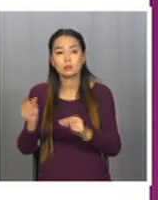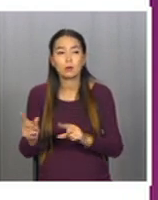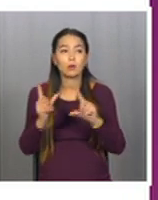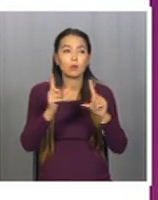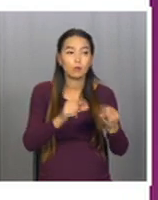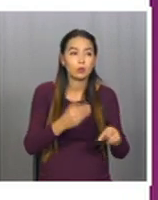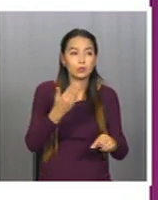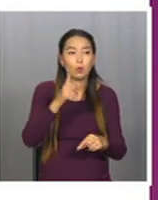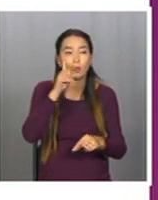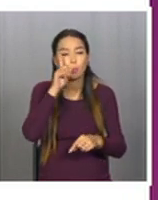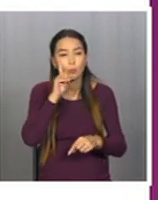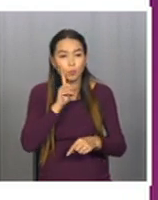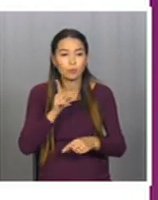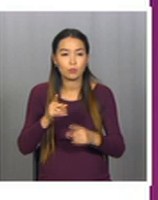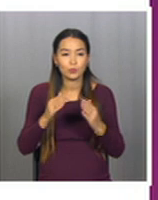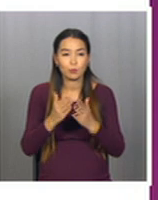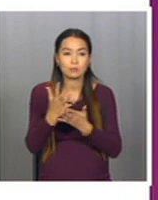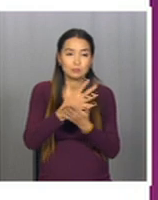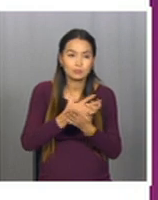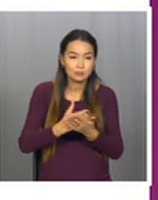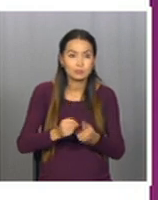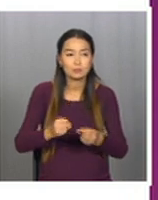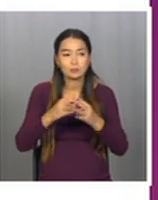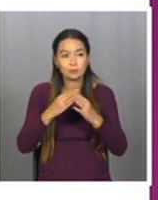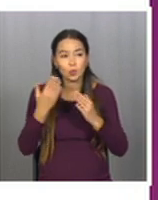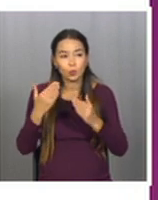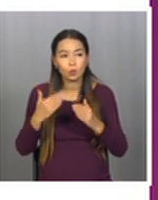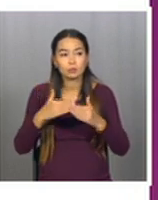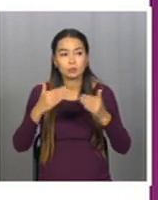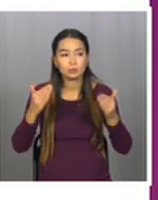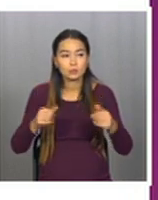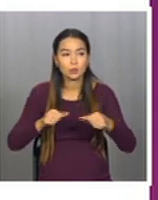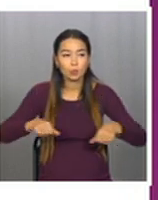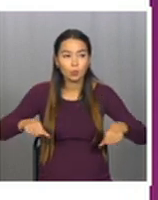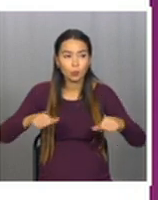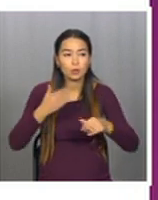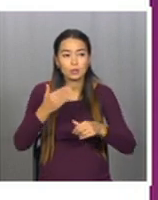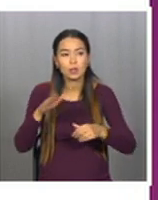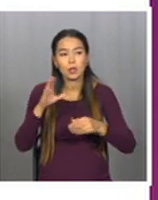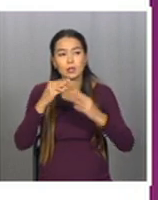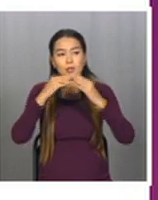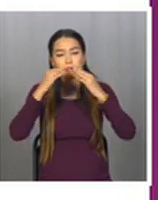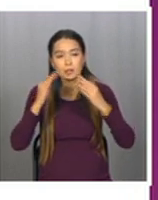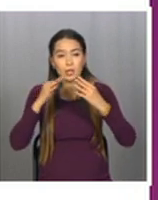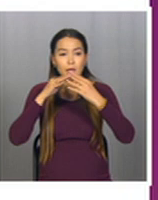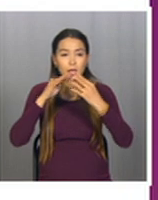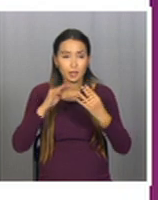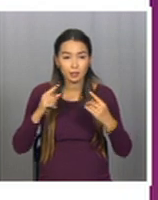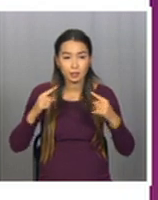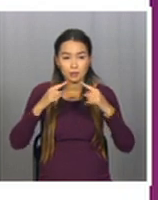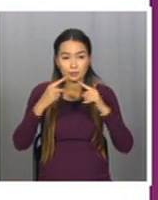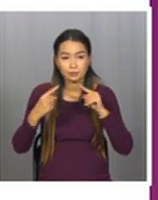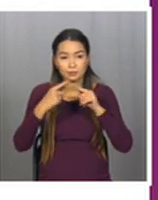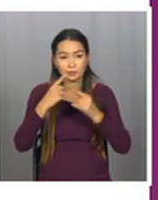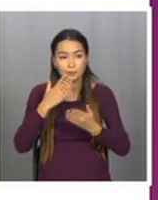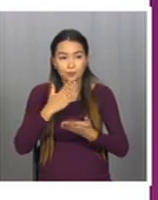қолайлы құрама үй. Оның қабырғасы торлап көктелген керегеден тұрғызылады.